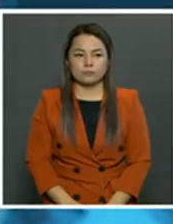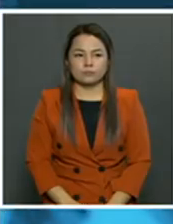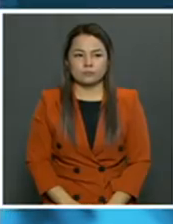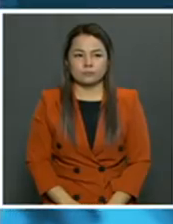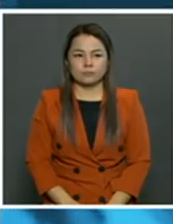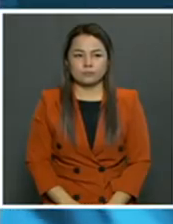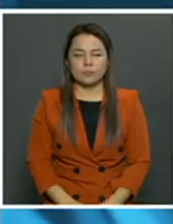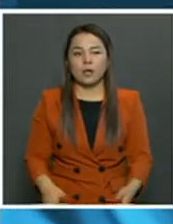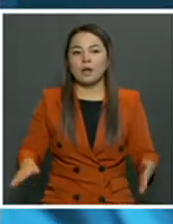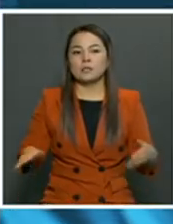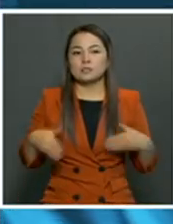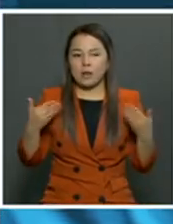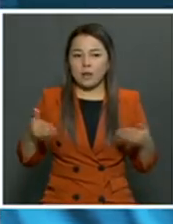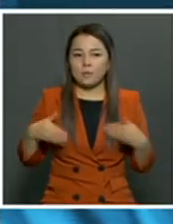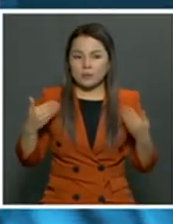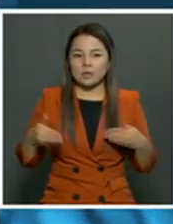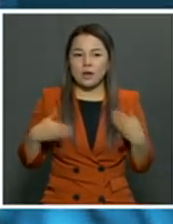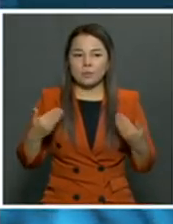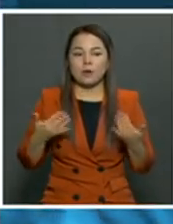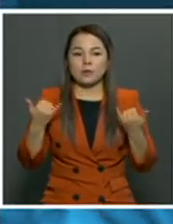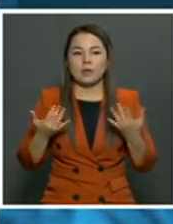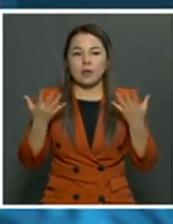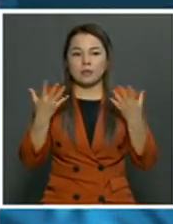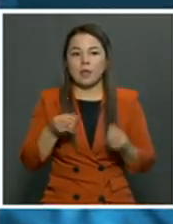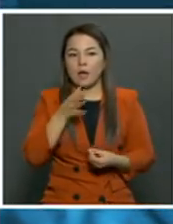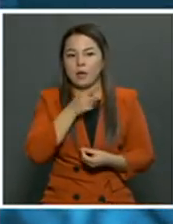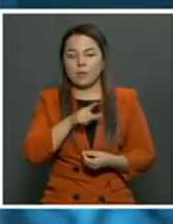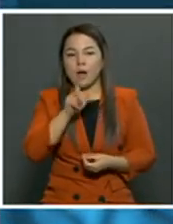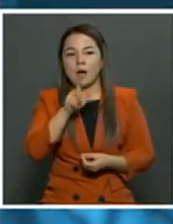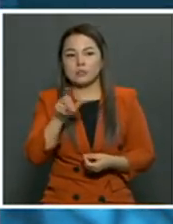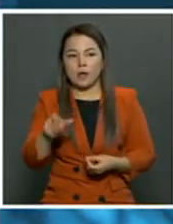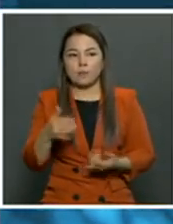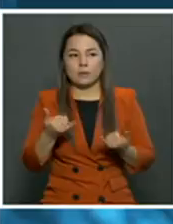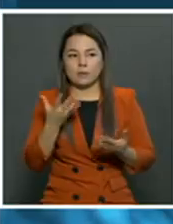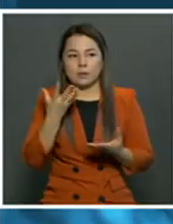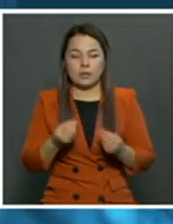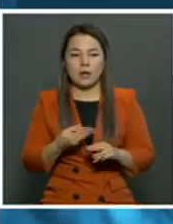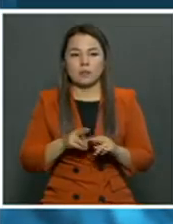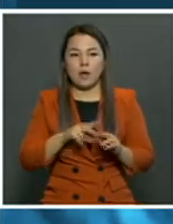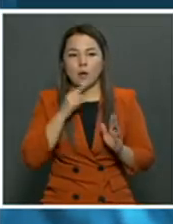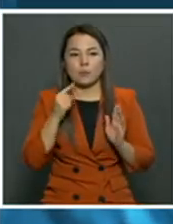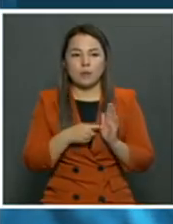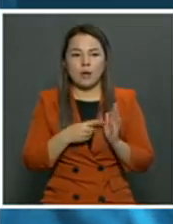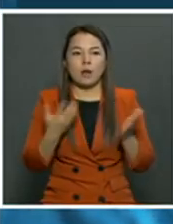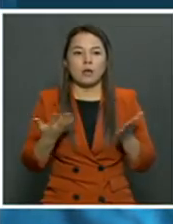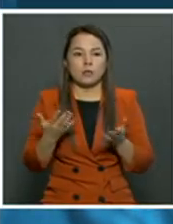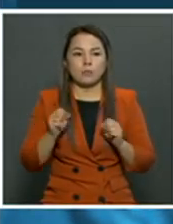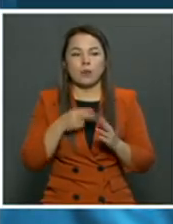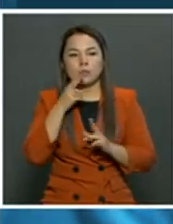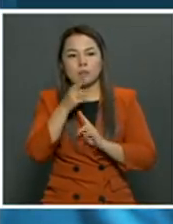Сәлеміз бе, Жұлдызай Мұратбекқызы. Қазіргі кезде біздің азаматтарымызды қандай мәселелер мазалайды екен?